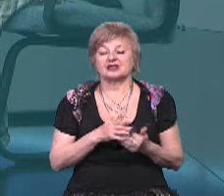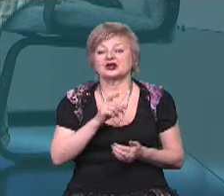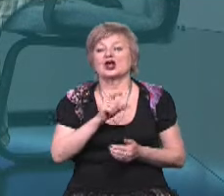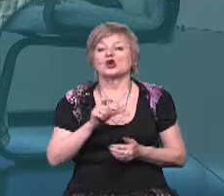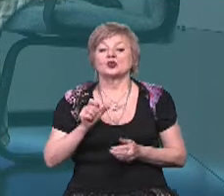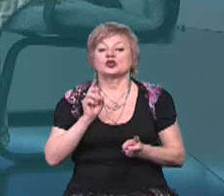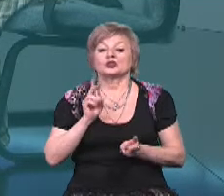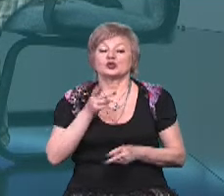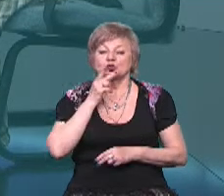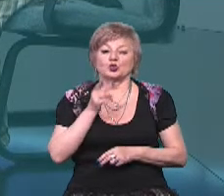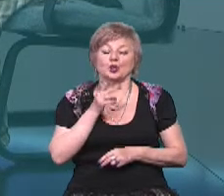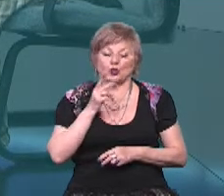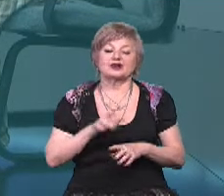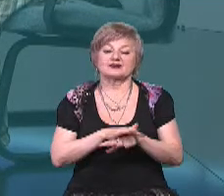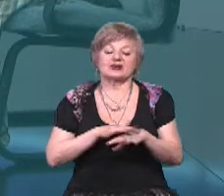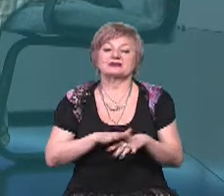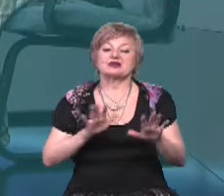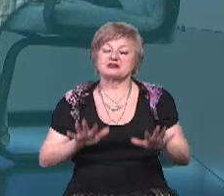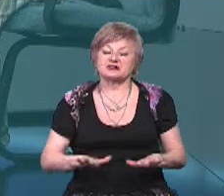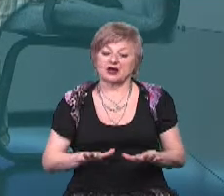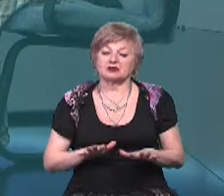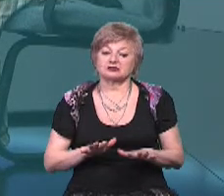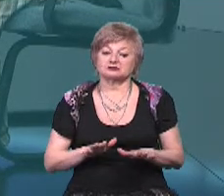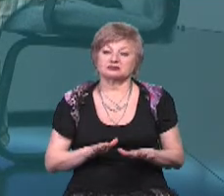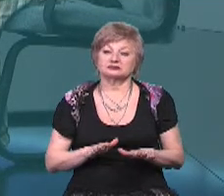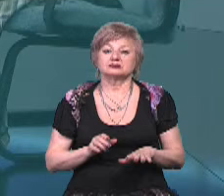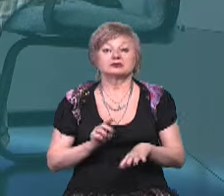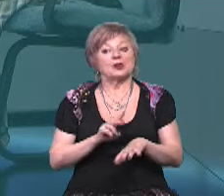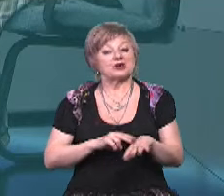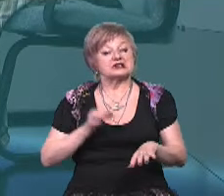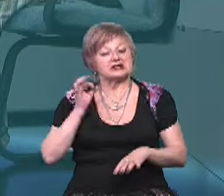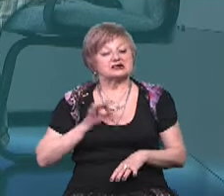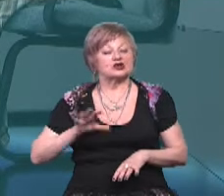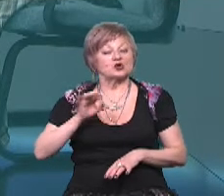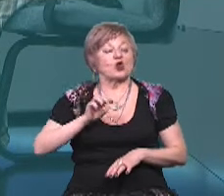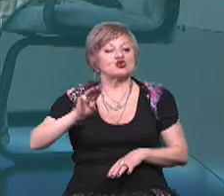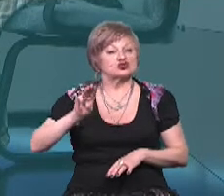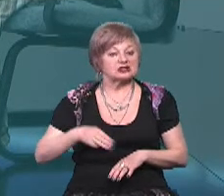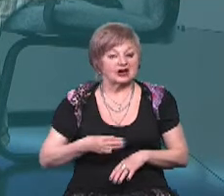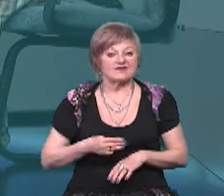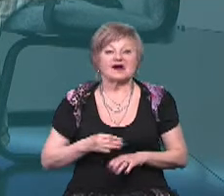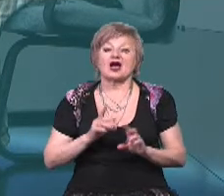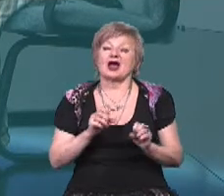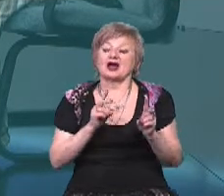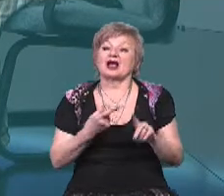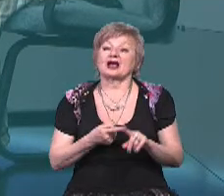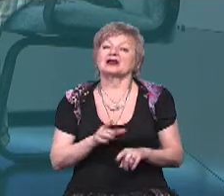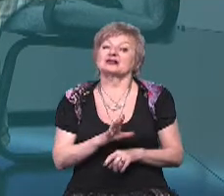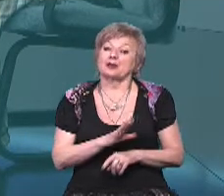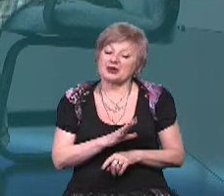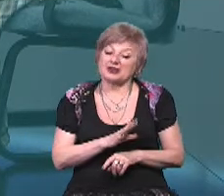які палять у громадських місцях? Поліціянт нам сказав про штрафи, а як саме це відбувається?